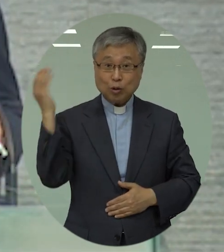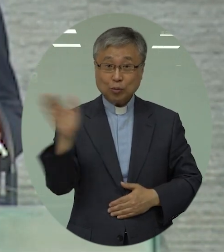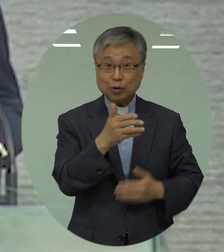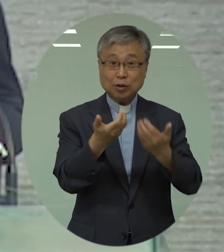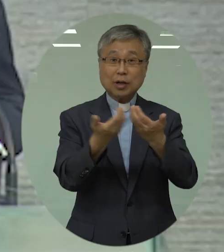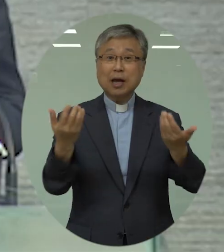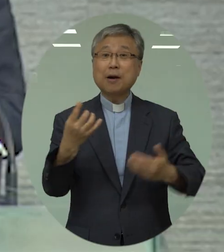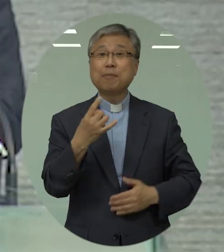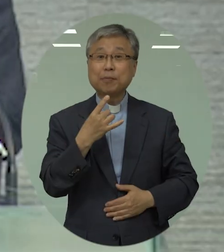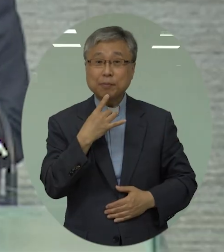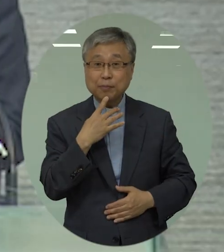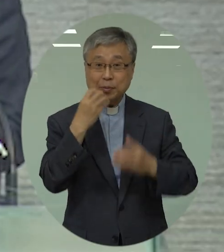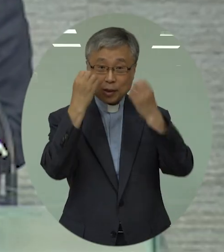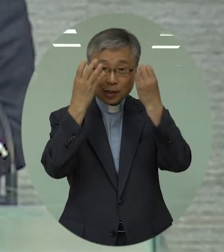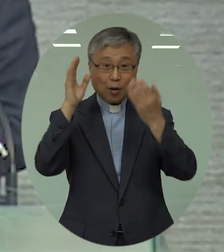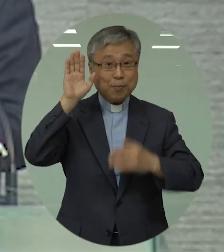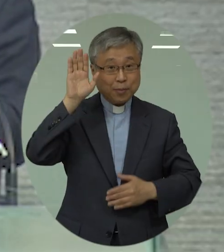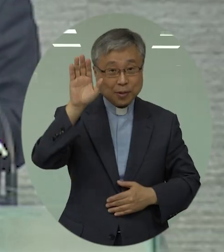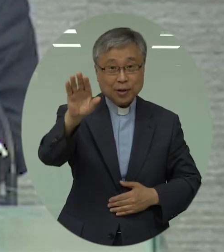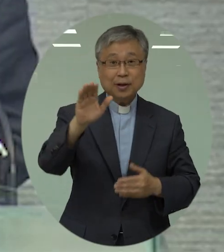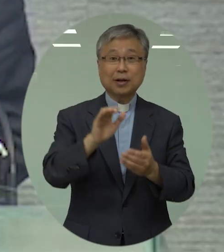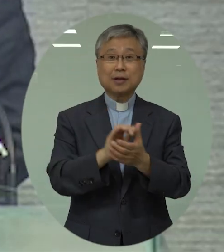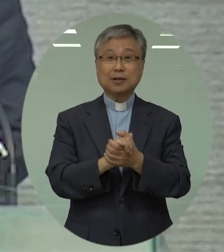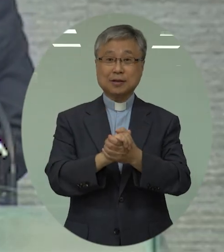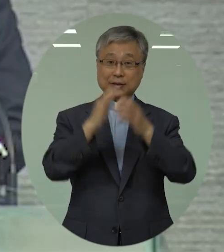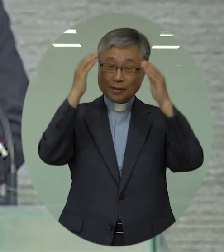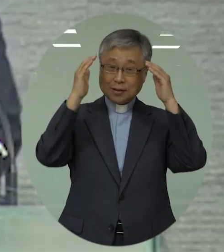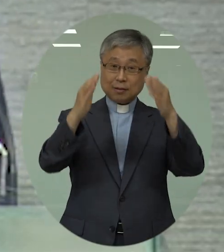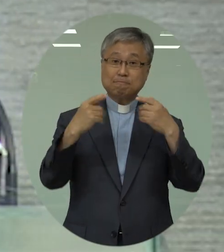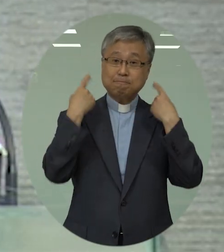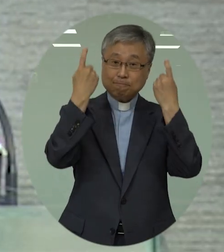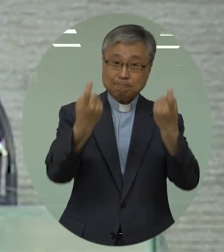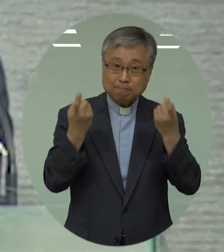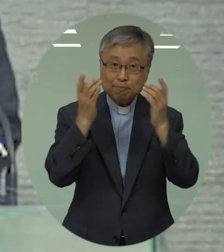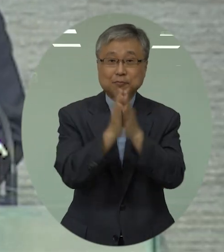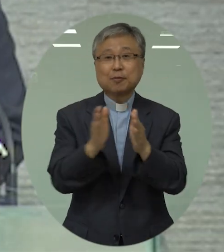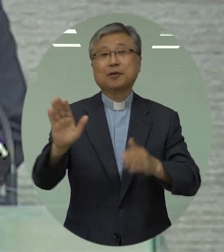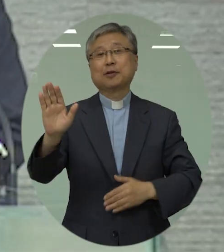떠나야 새로운 미래를 향한 여정이 시작되는